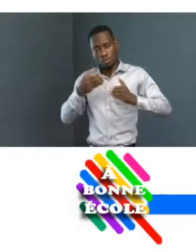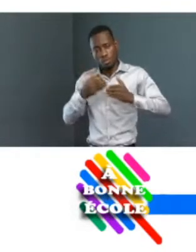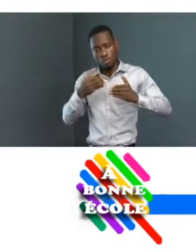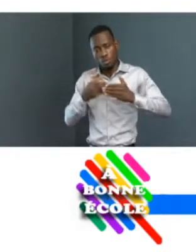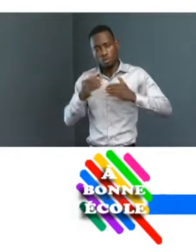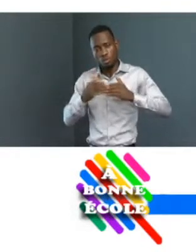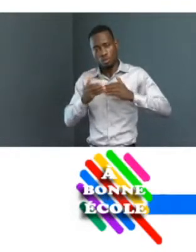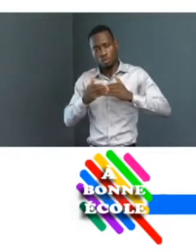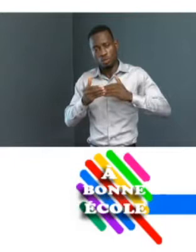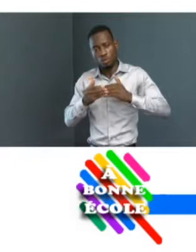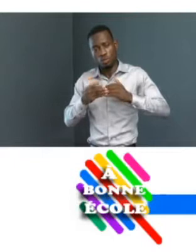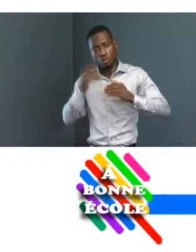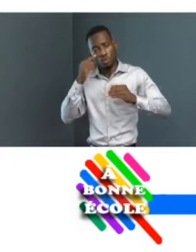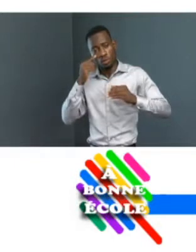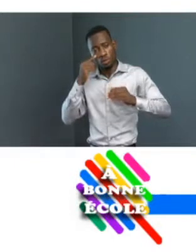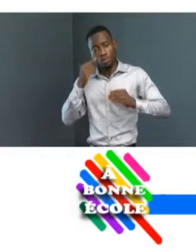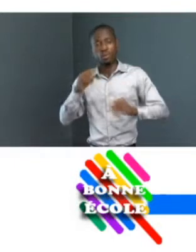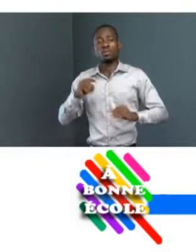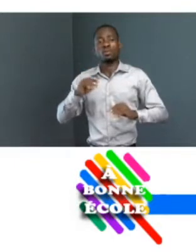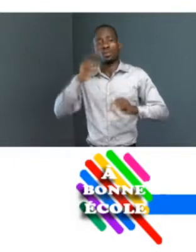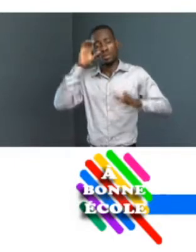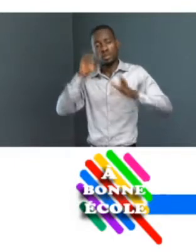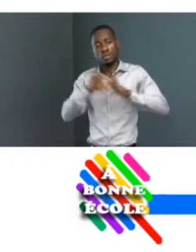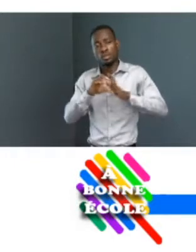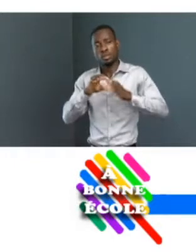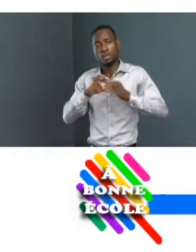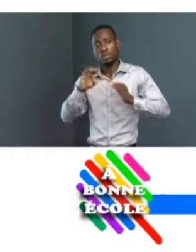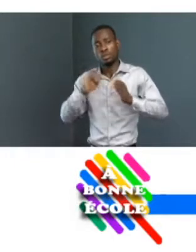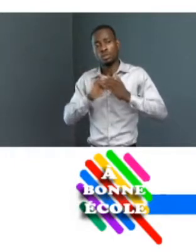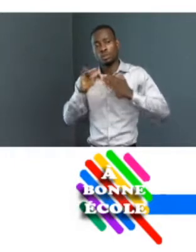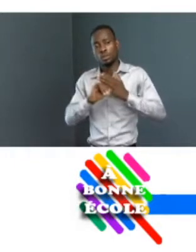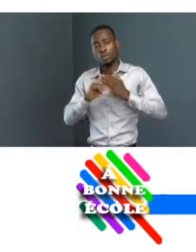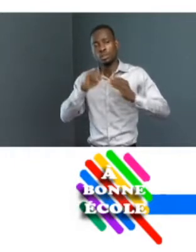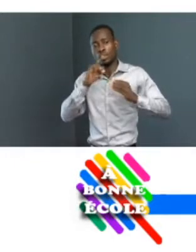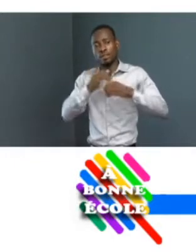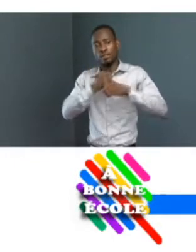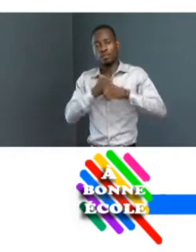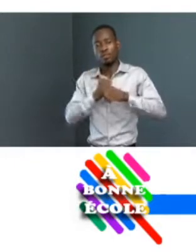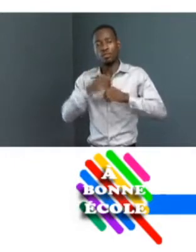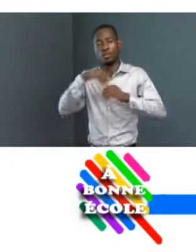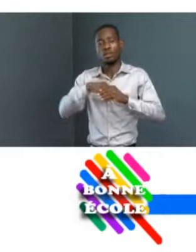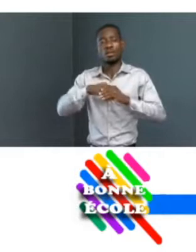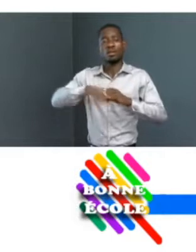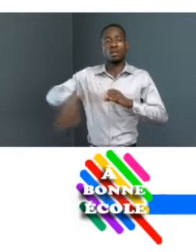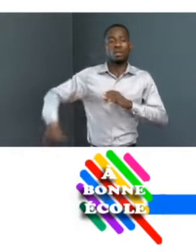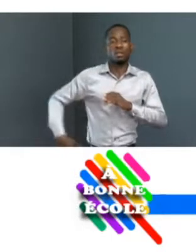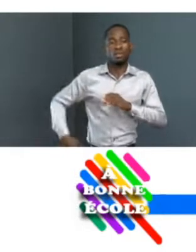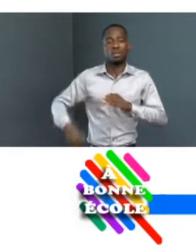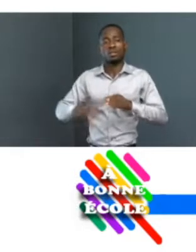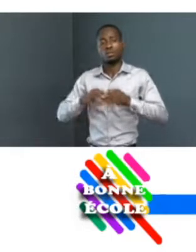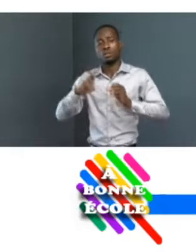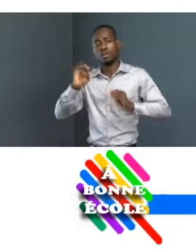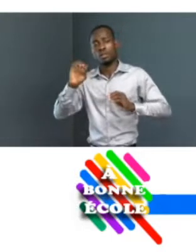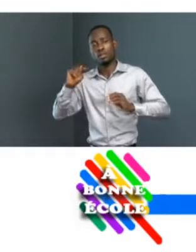cristallin, l'image de l'objet est formée en arrière de la rétine, ce